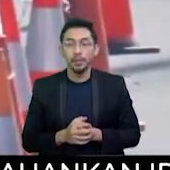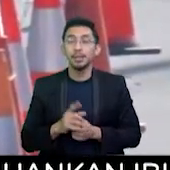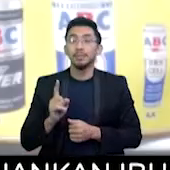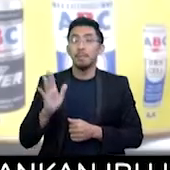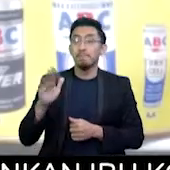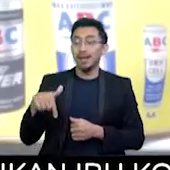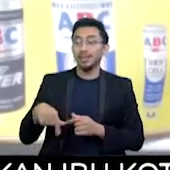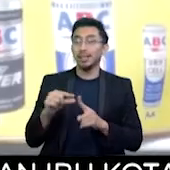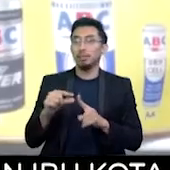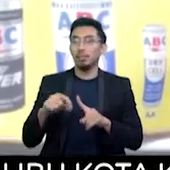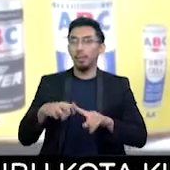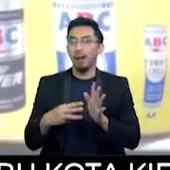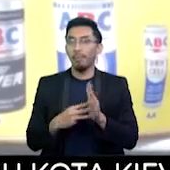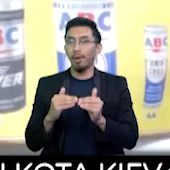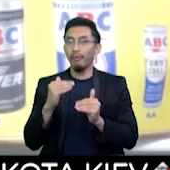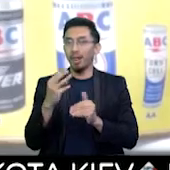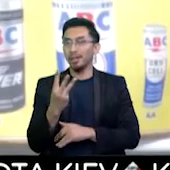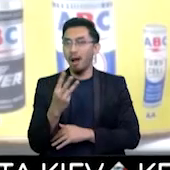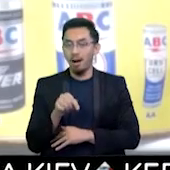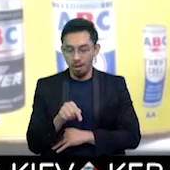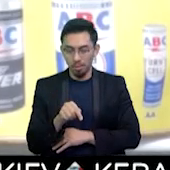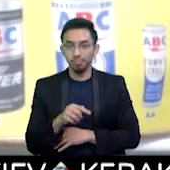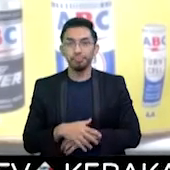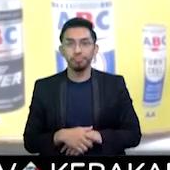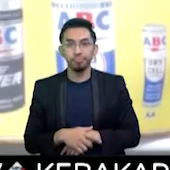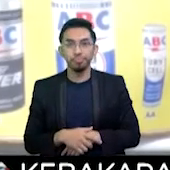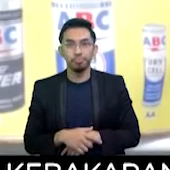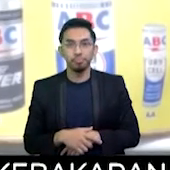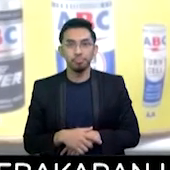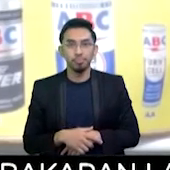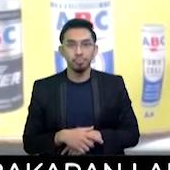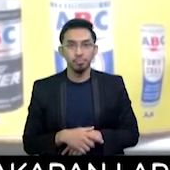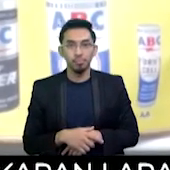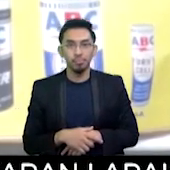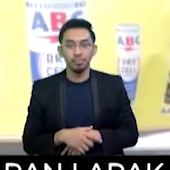level 3. Dari Puncak Bogor, Lika Apriliani, Angga Yosua, Gali Bagas, iNews melaporkan.